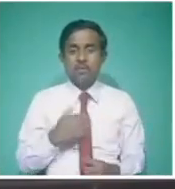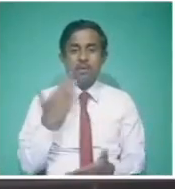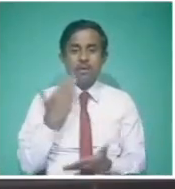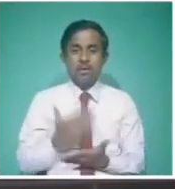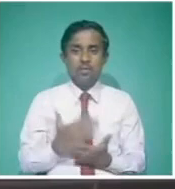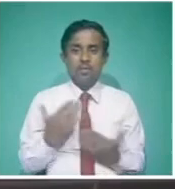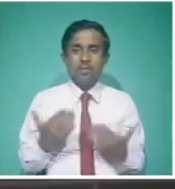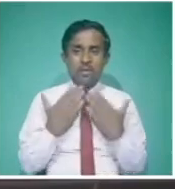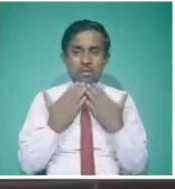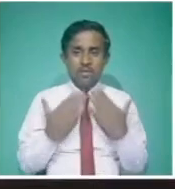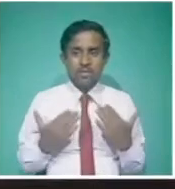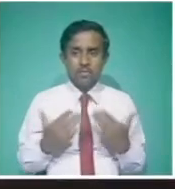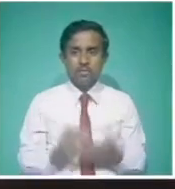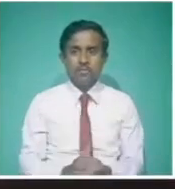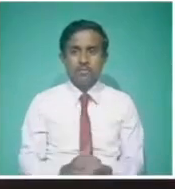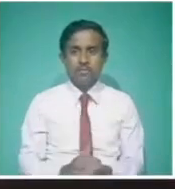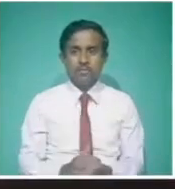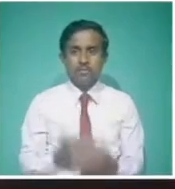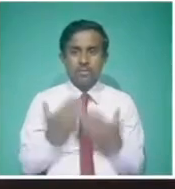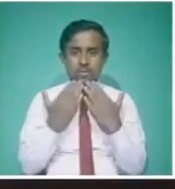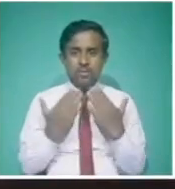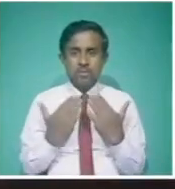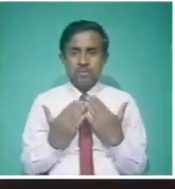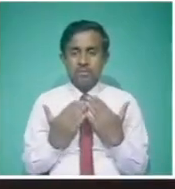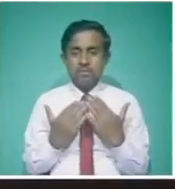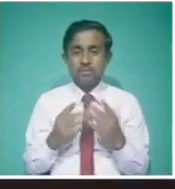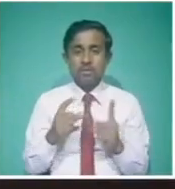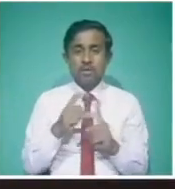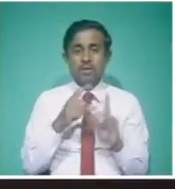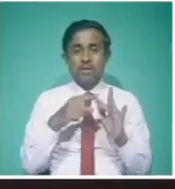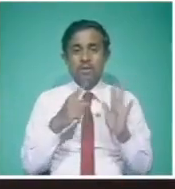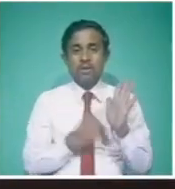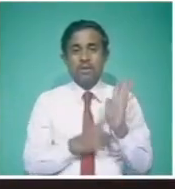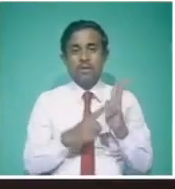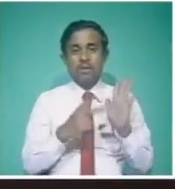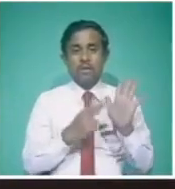නියඩ වෙනවා. බොහොමත් ස්තුතියි. සුදීගරු මන්ත්‍රීතුමා ගරු දිලුම අමනුගම අමාත්‍යතුමා ඔබතුමාට විනාඩි 13